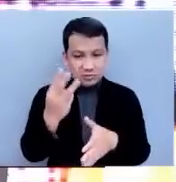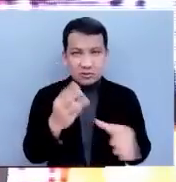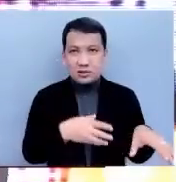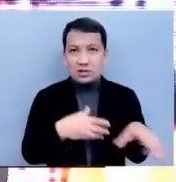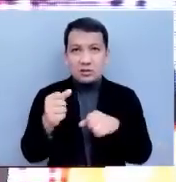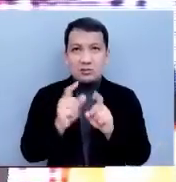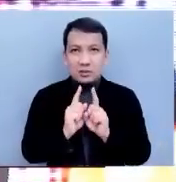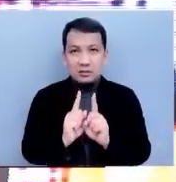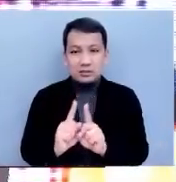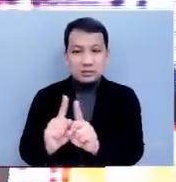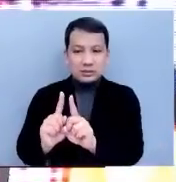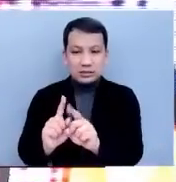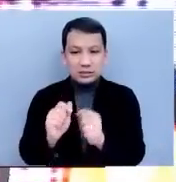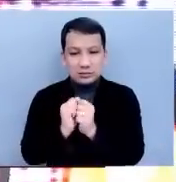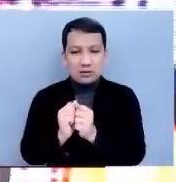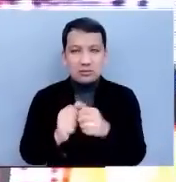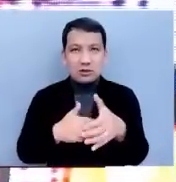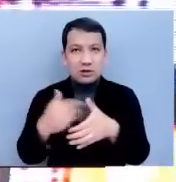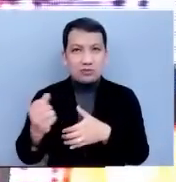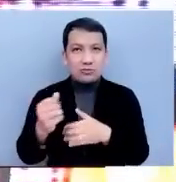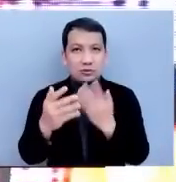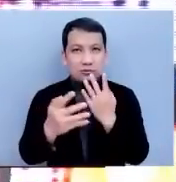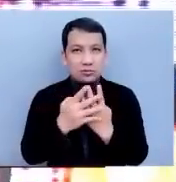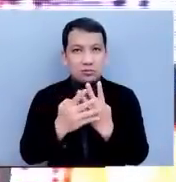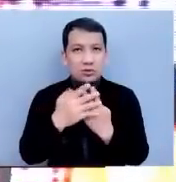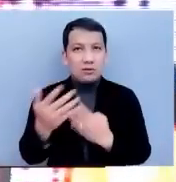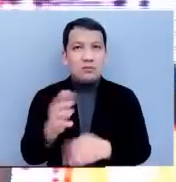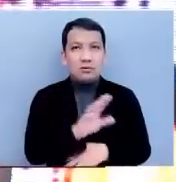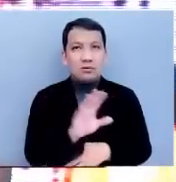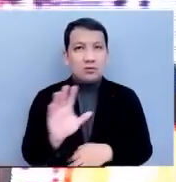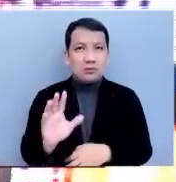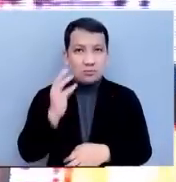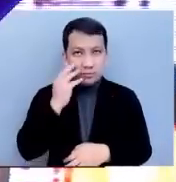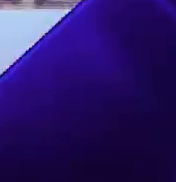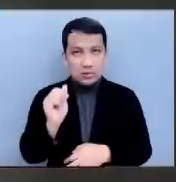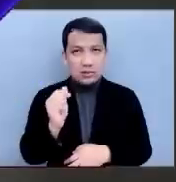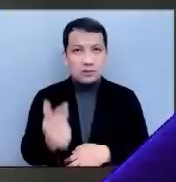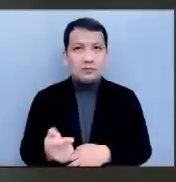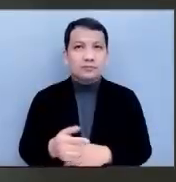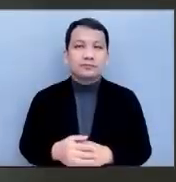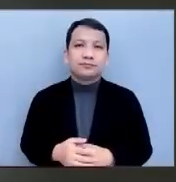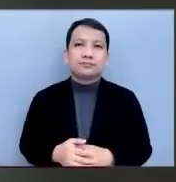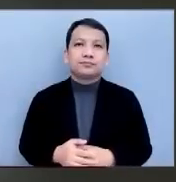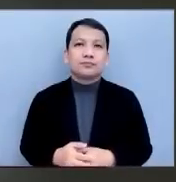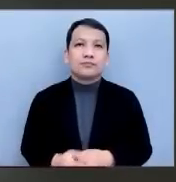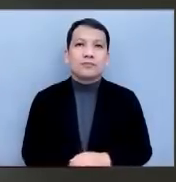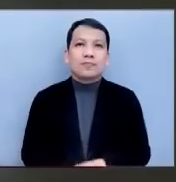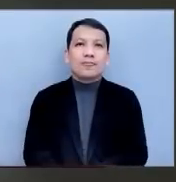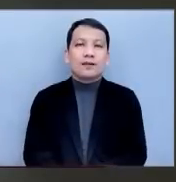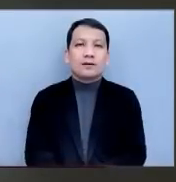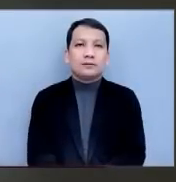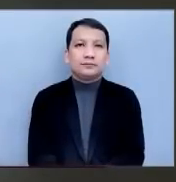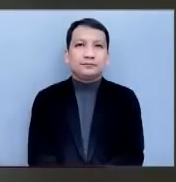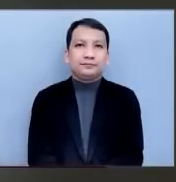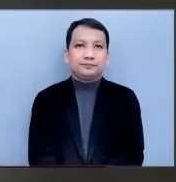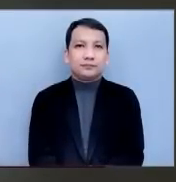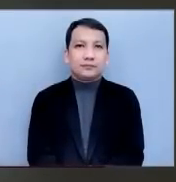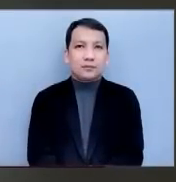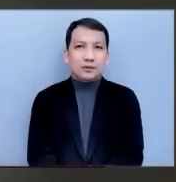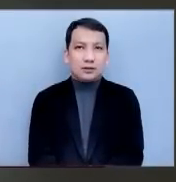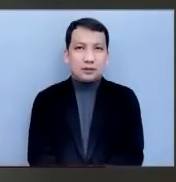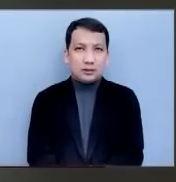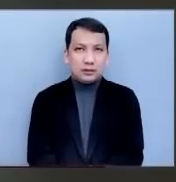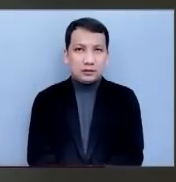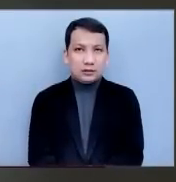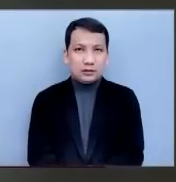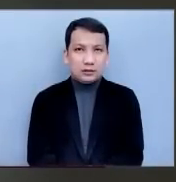nasasamaan si Dera sa labas ng kulungan. Nasa frontline ng balitang yan, Marlene Alcaide. Sa kuwang ito ng CCTV nitong Martes